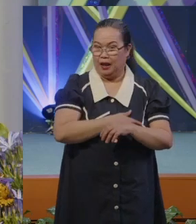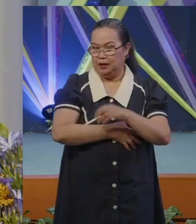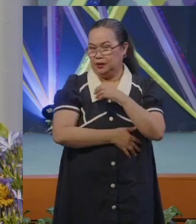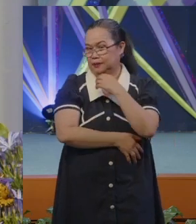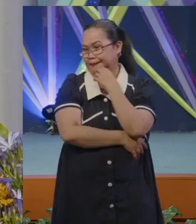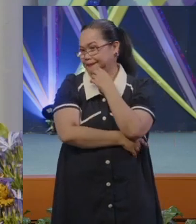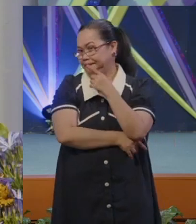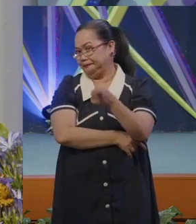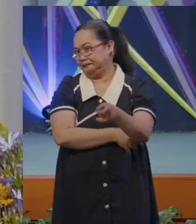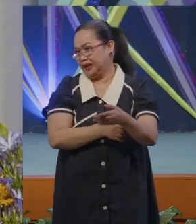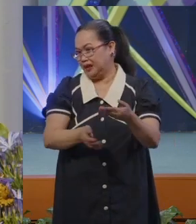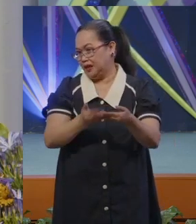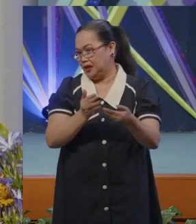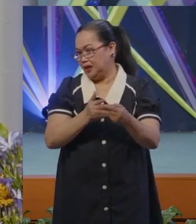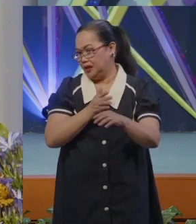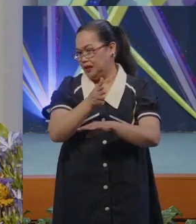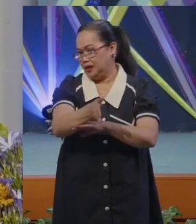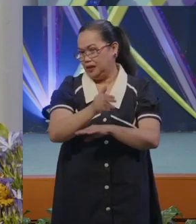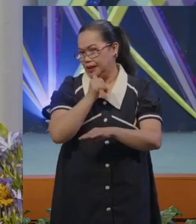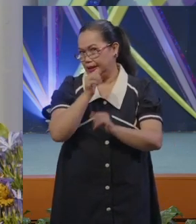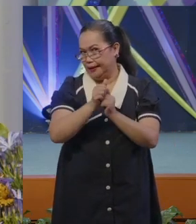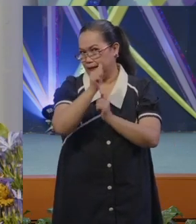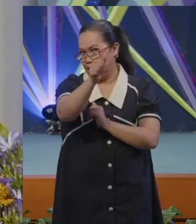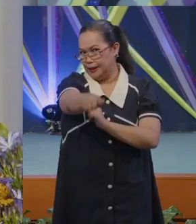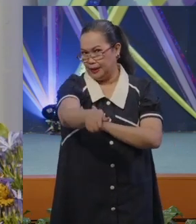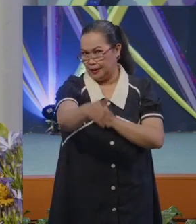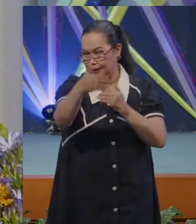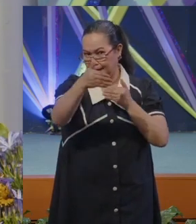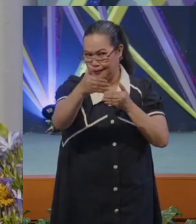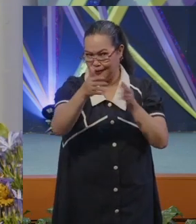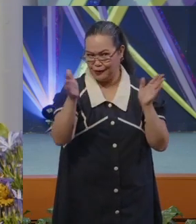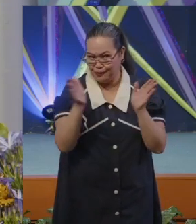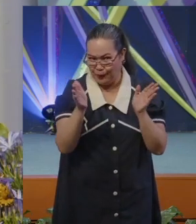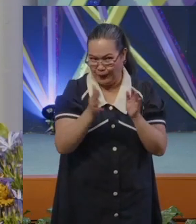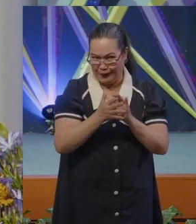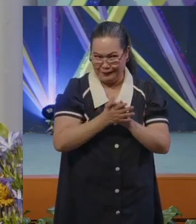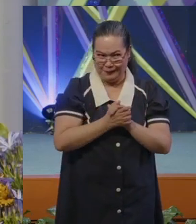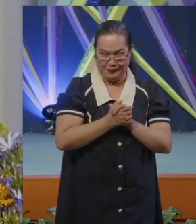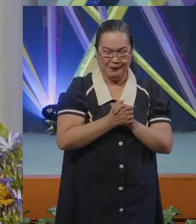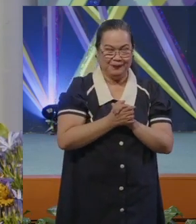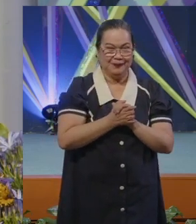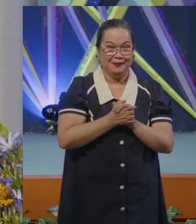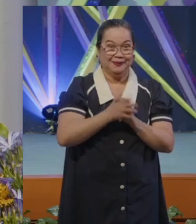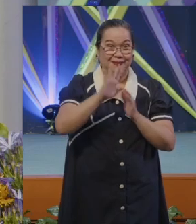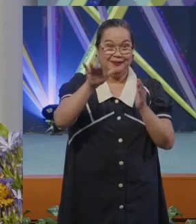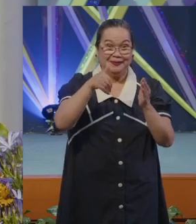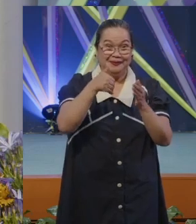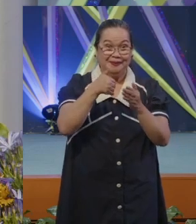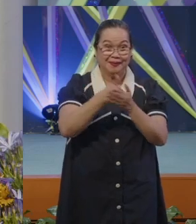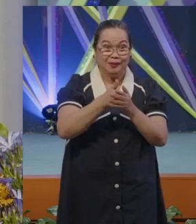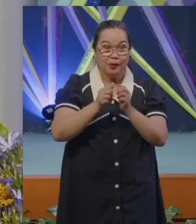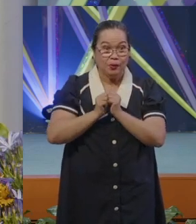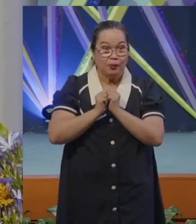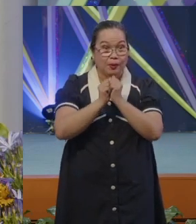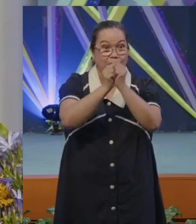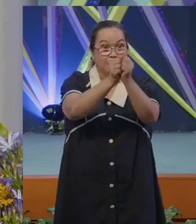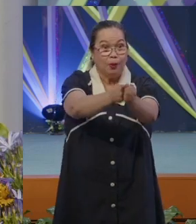tawirin ito. Hindi naman ganong kalaliman. Tapos ang sabi, you and all these people.